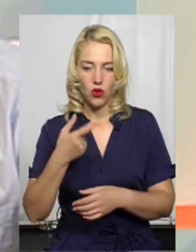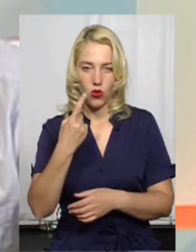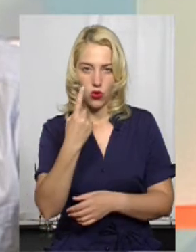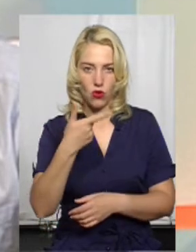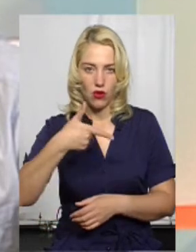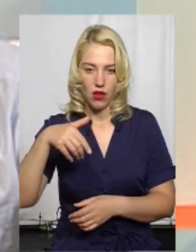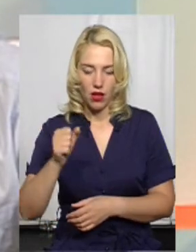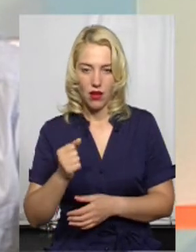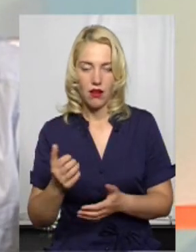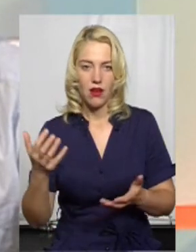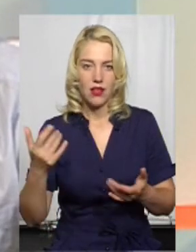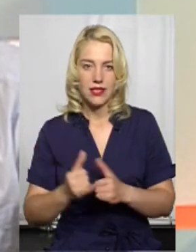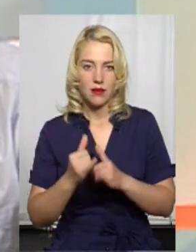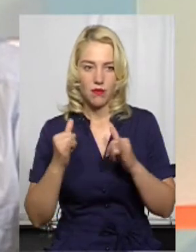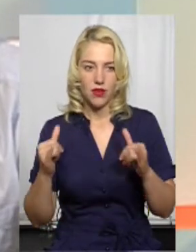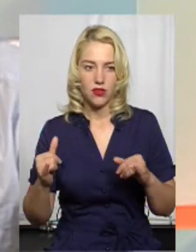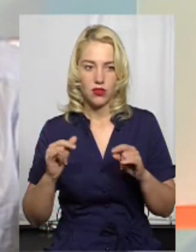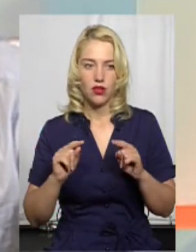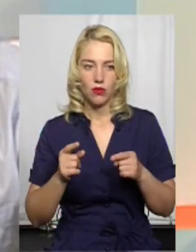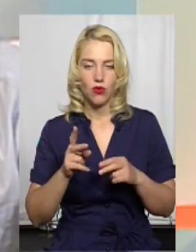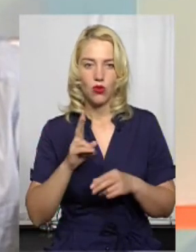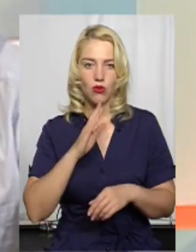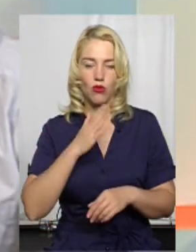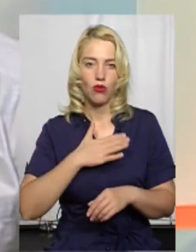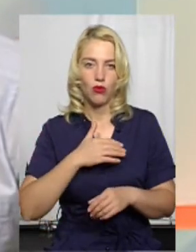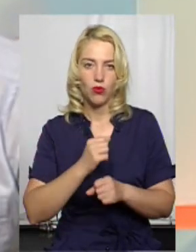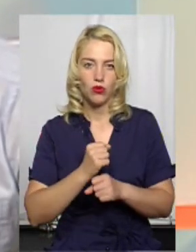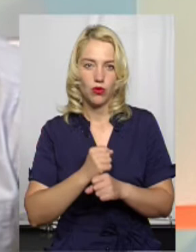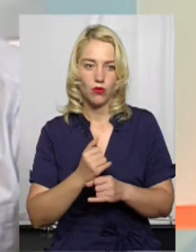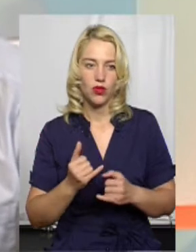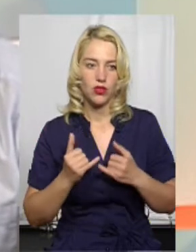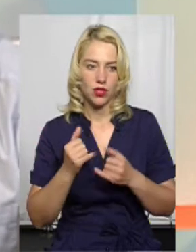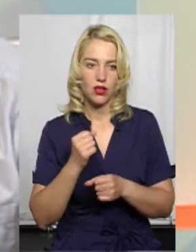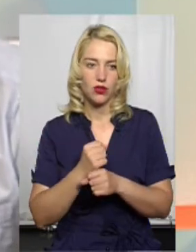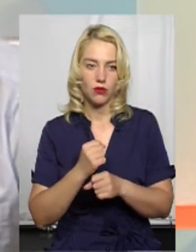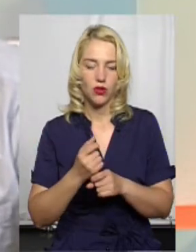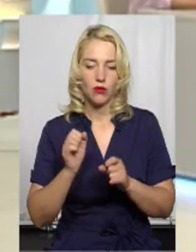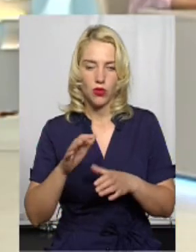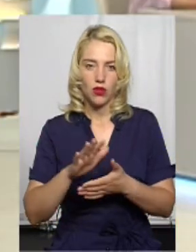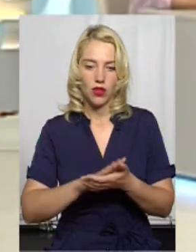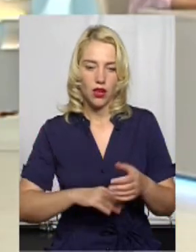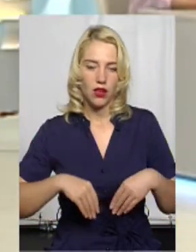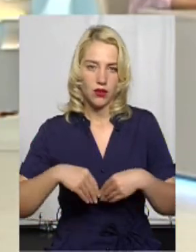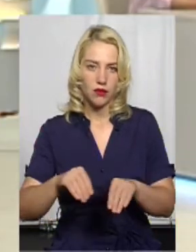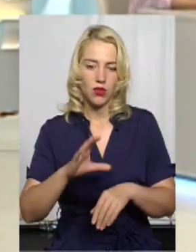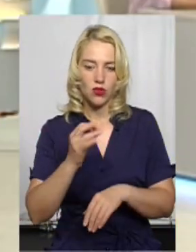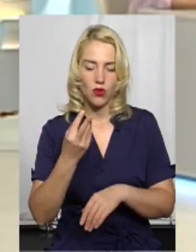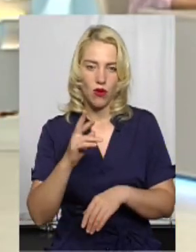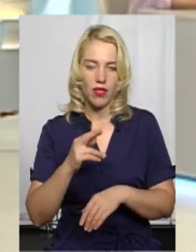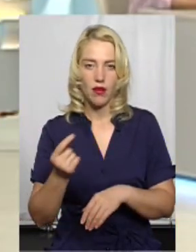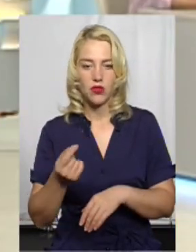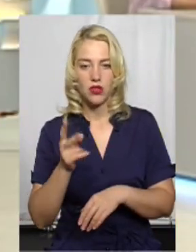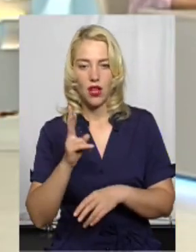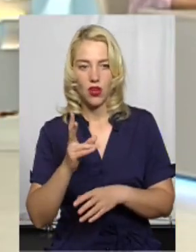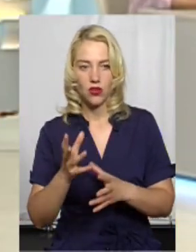збільшується. Тому, звичайно, хто любить роботу заради роботи, той може далі садити там сою, ріпак, пшеницю, а